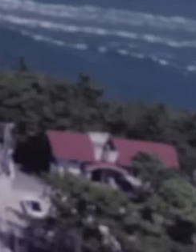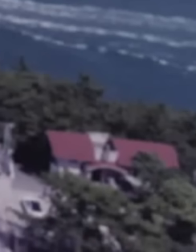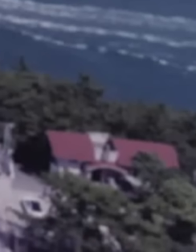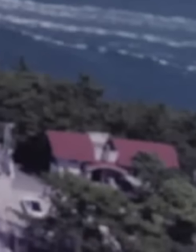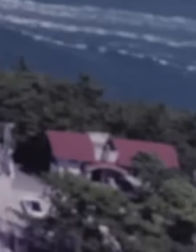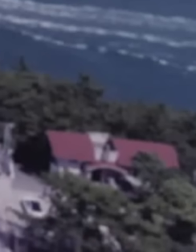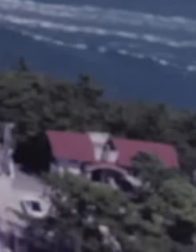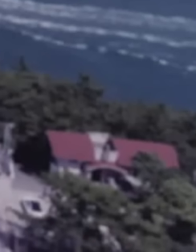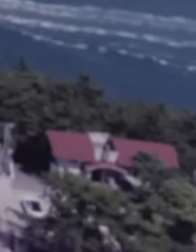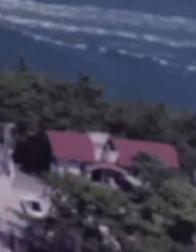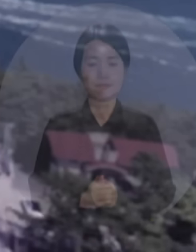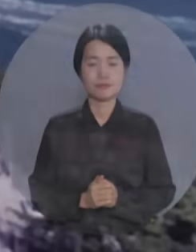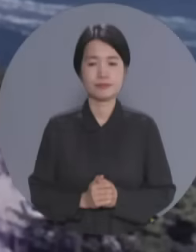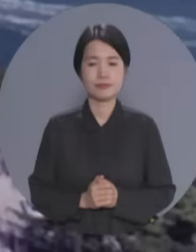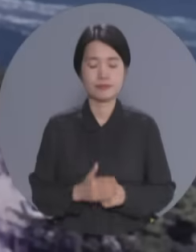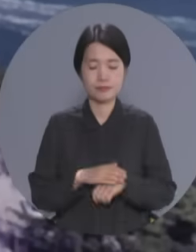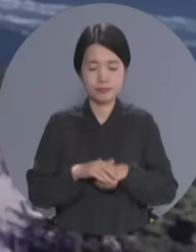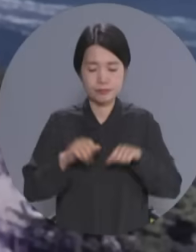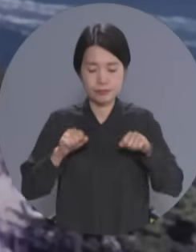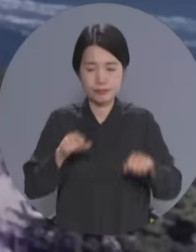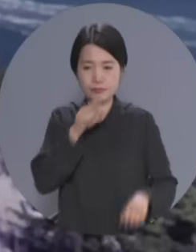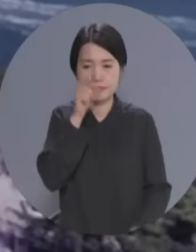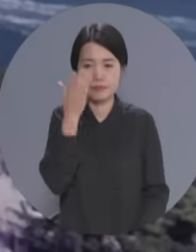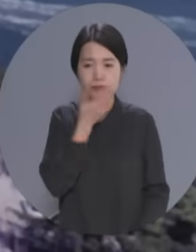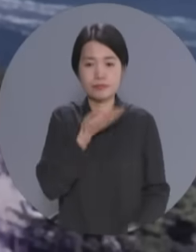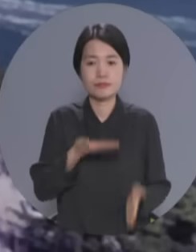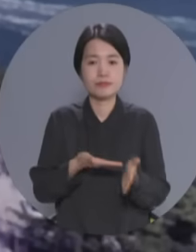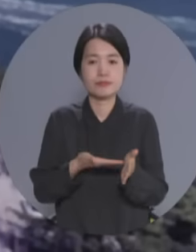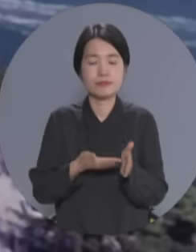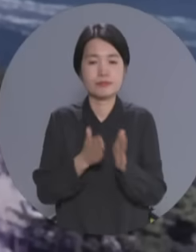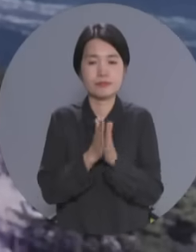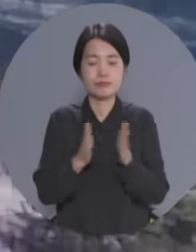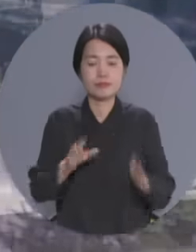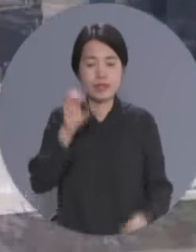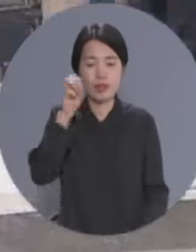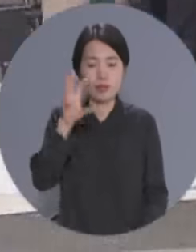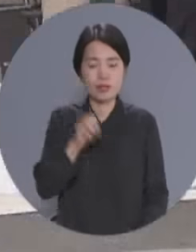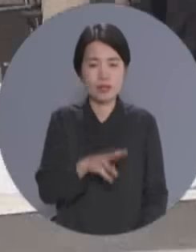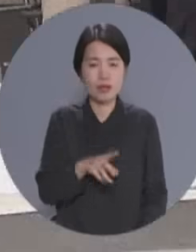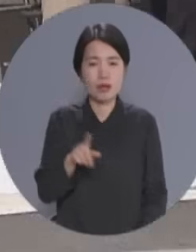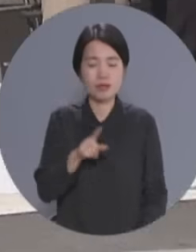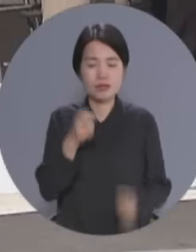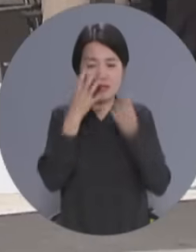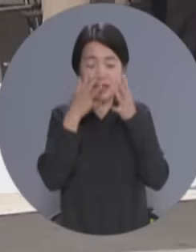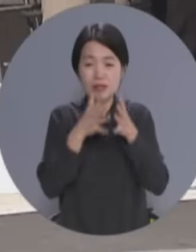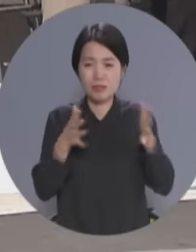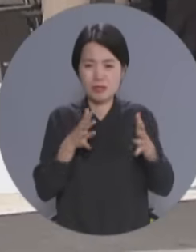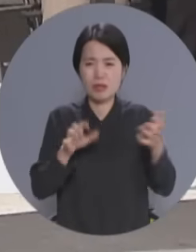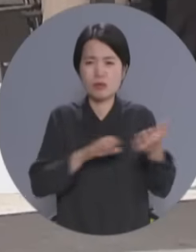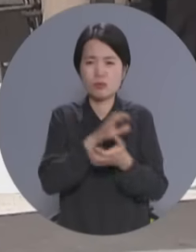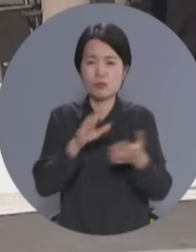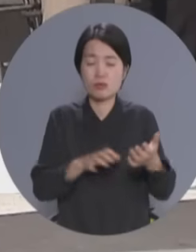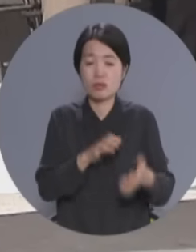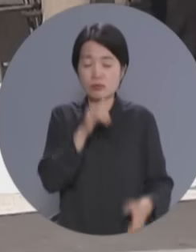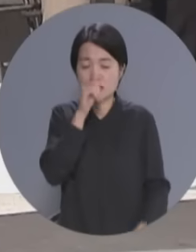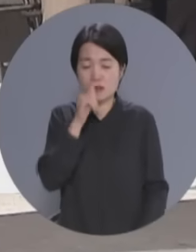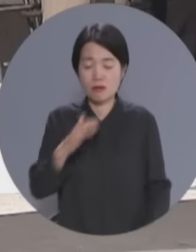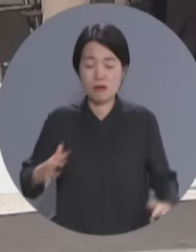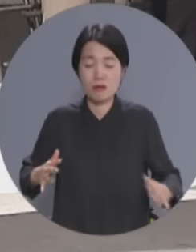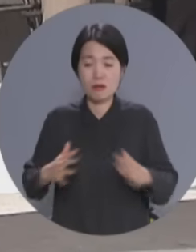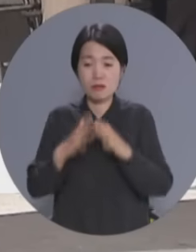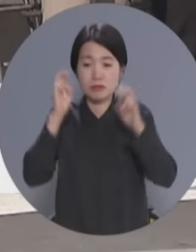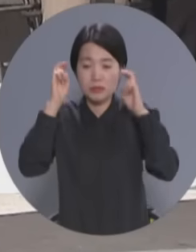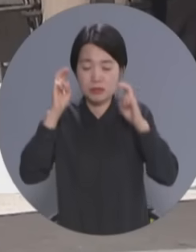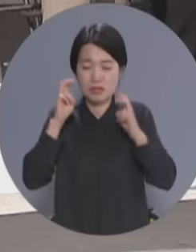여러분 안녕하십니까 여수 NBC 뉴스 데스크입니다 광양의 한 새 아파트가 떠들썩합니다 최근 건설사가